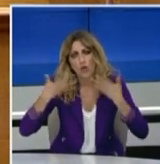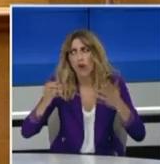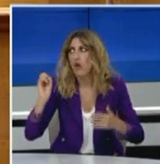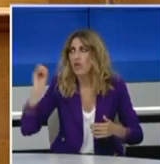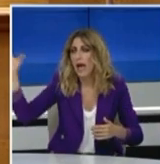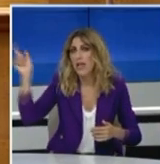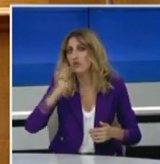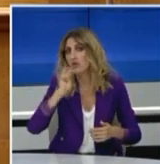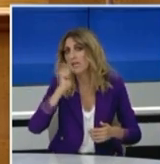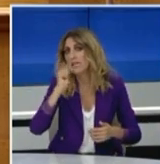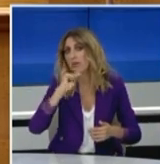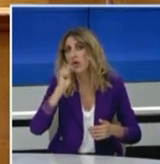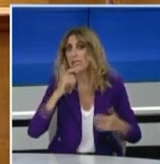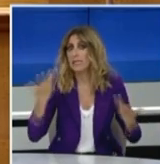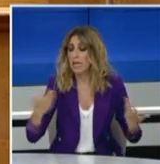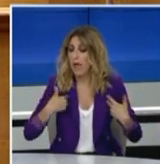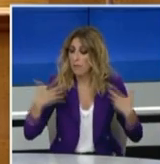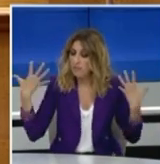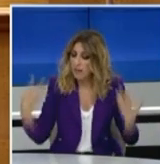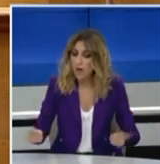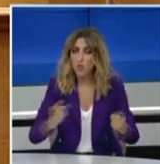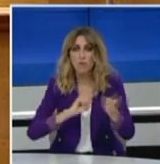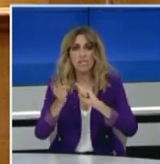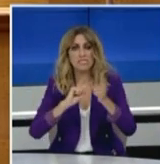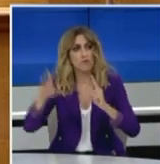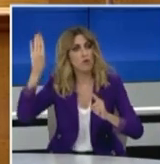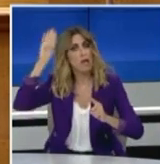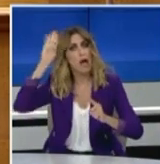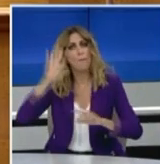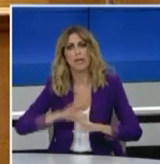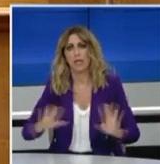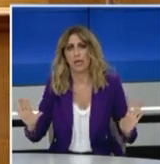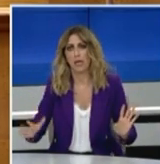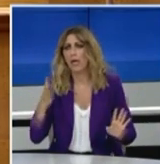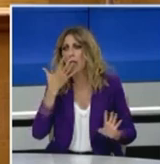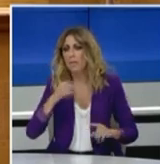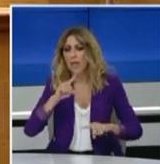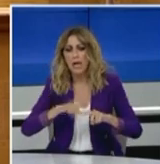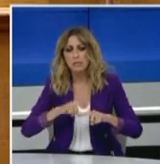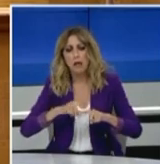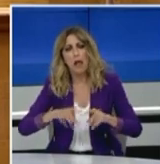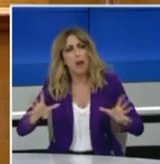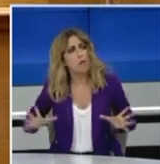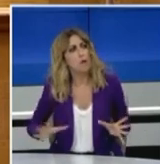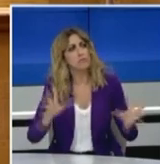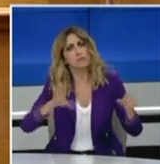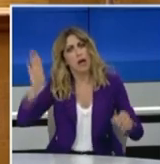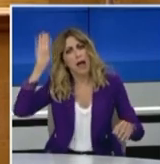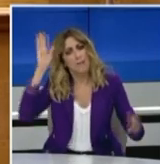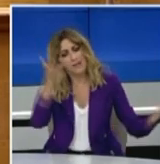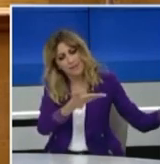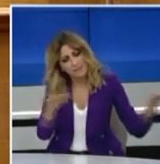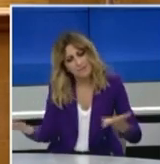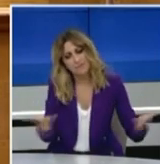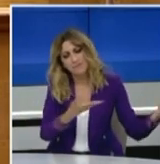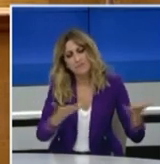στρατηγική συμφωνία με τη ΣΥΠΑ, παραδίδοντας όλη τη χώρα για αμερικάνικες βάσεις, με το πρόσχημα